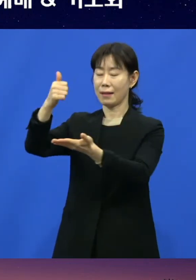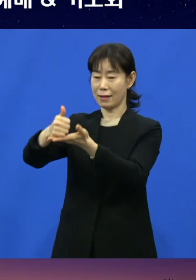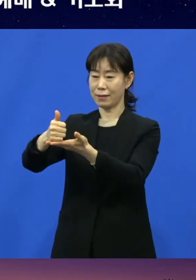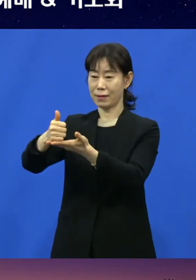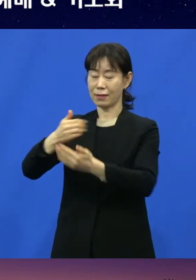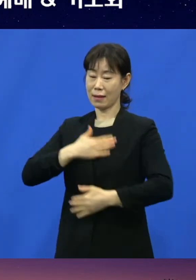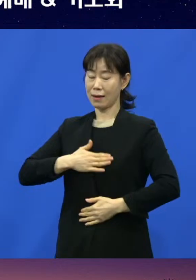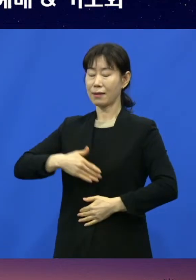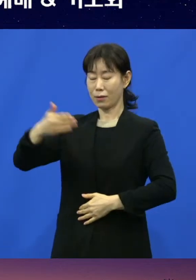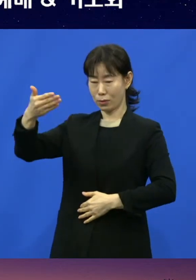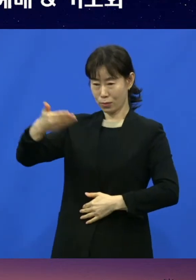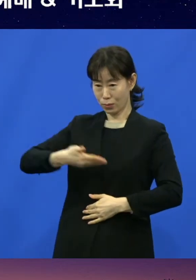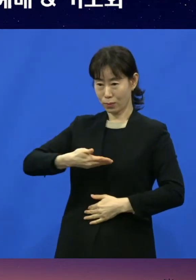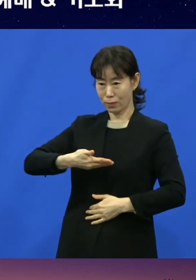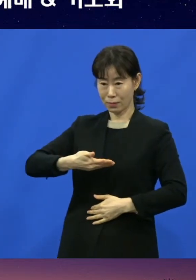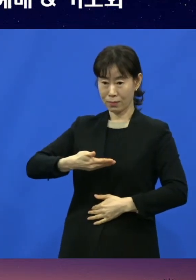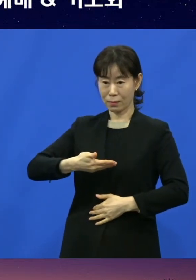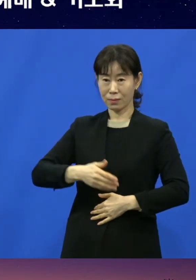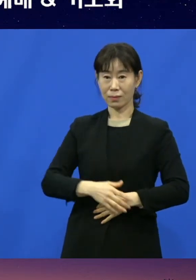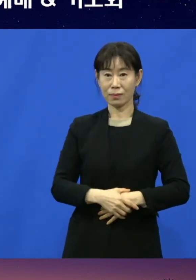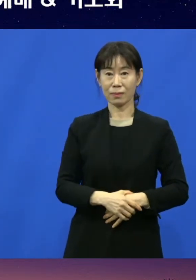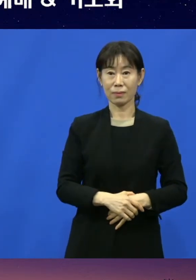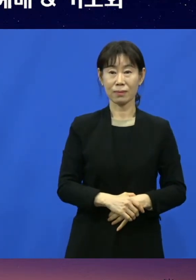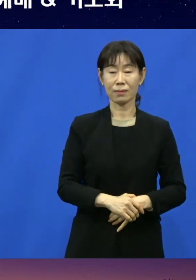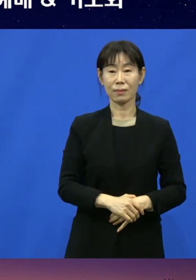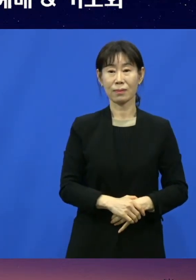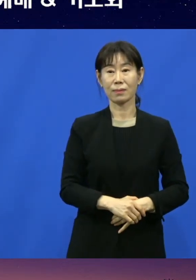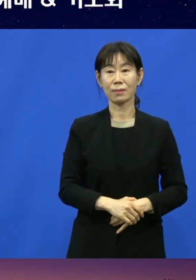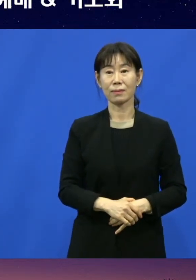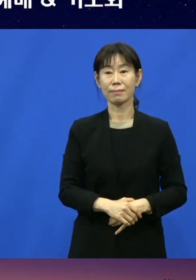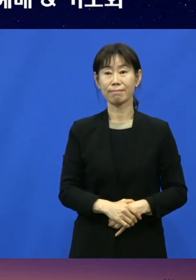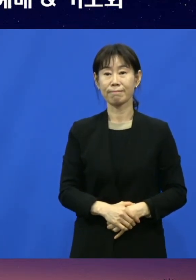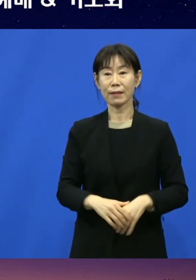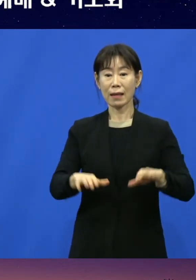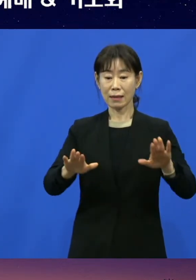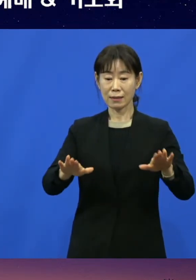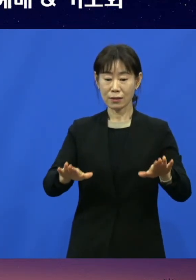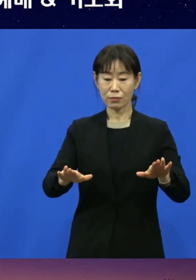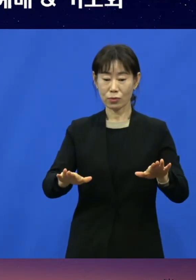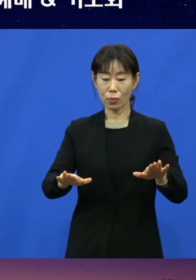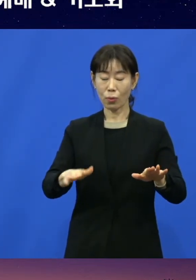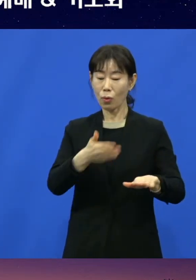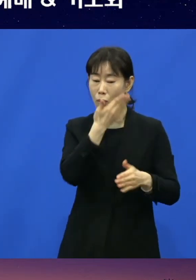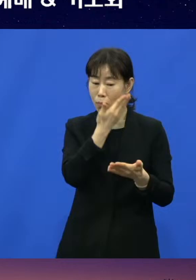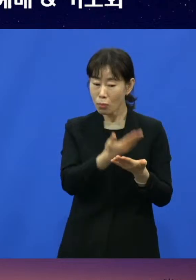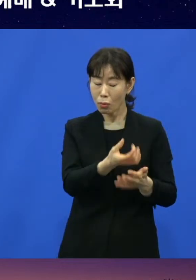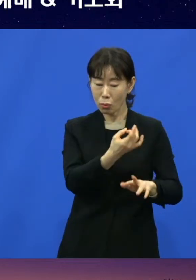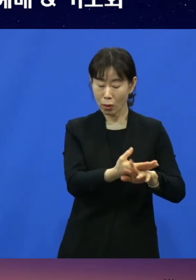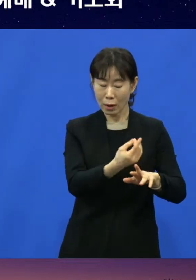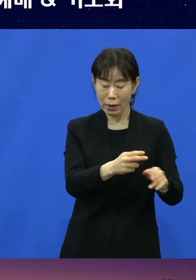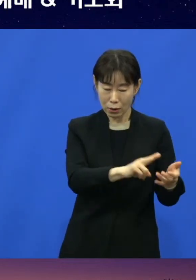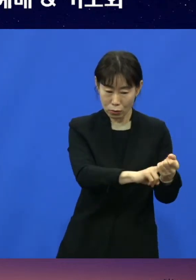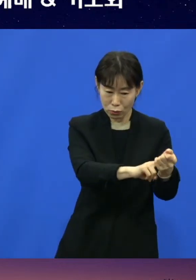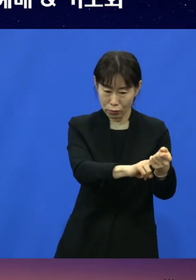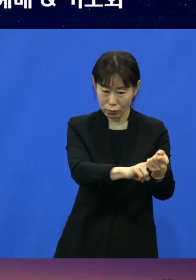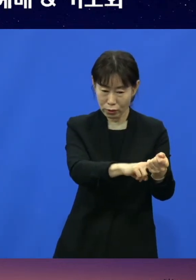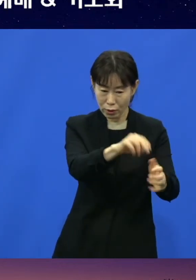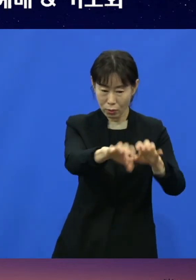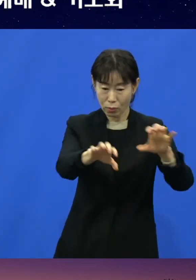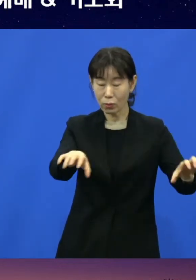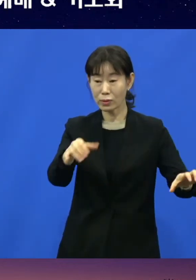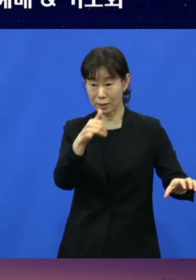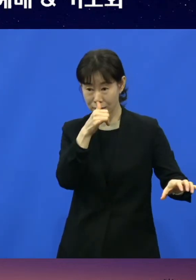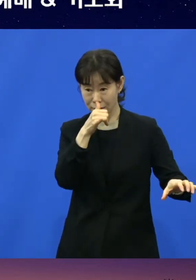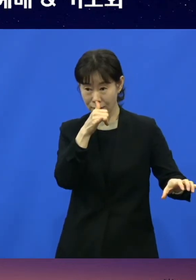그것을 보았다는 데 중요한 의미가 있습니다. 지금도 보화가 분명히 있어요. 그 보화로 발견한 사람들이 있다는 거예요.